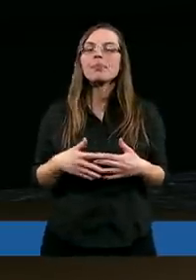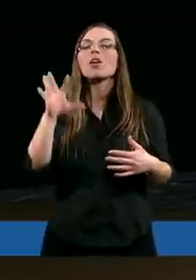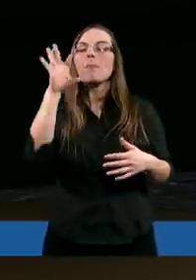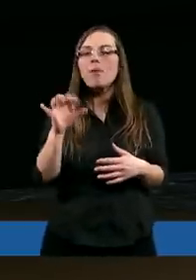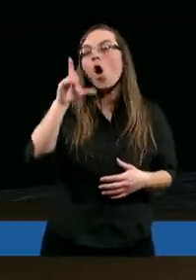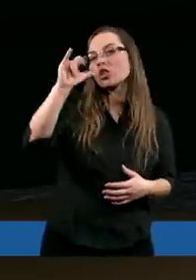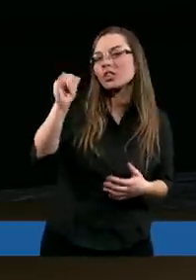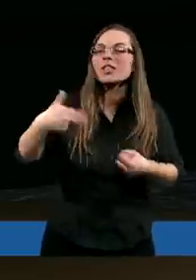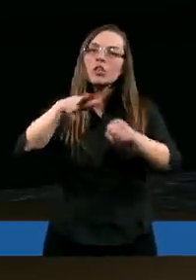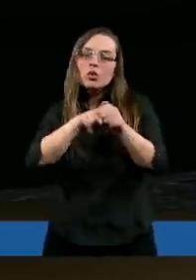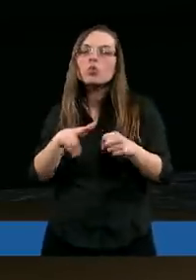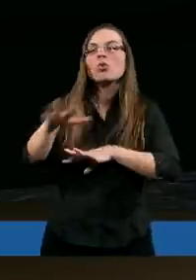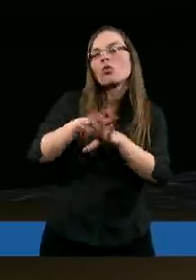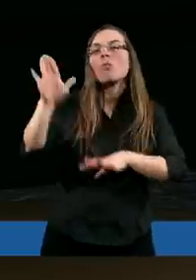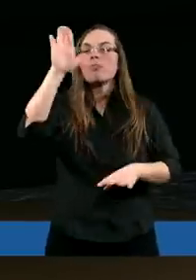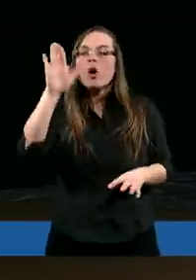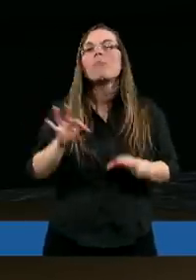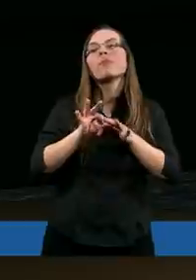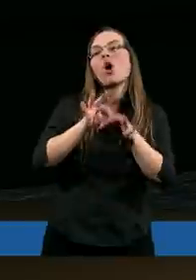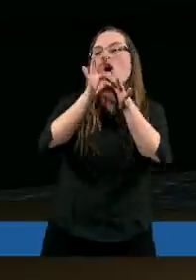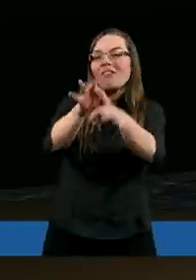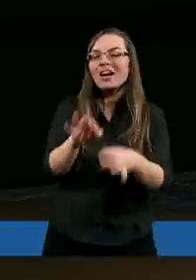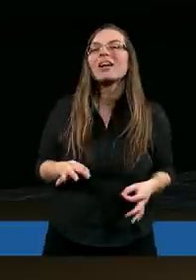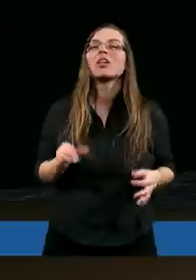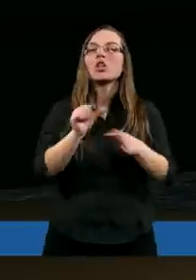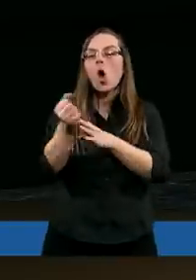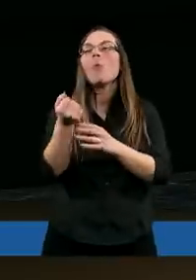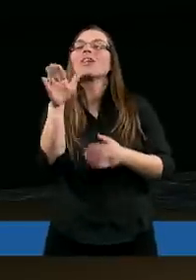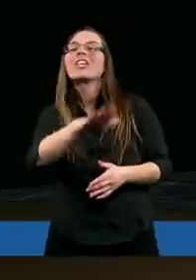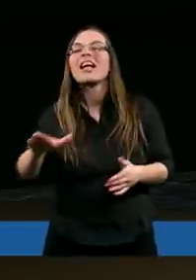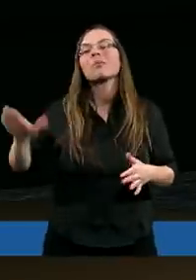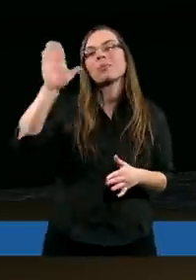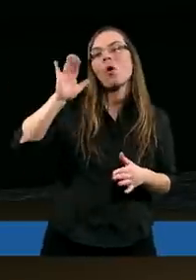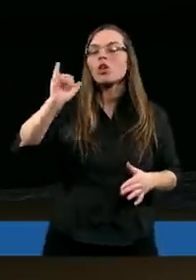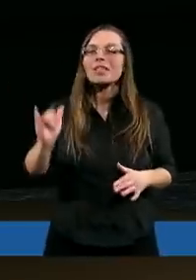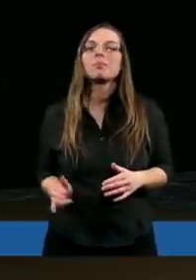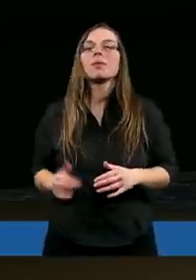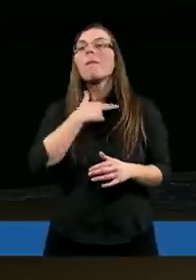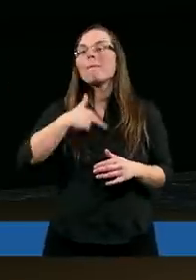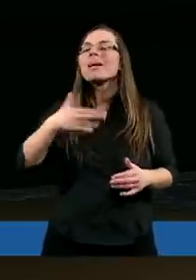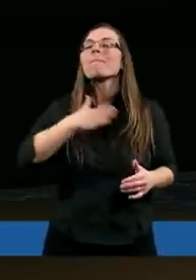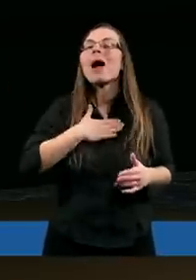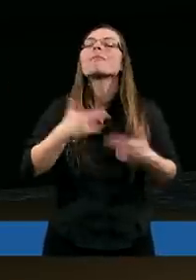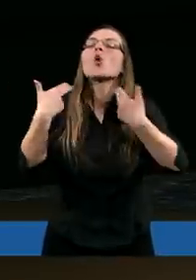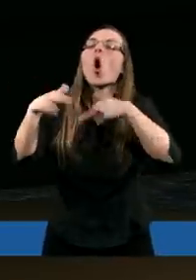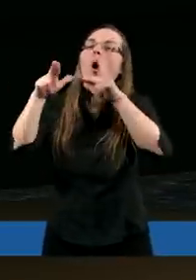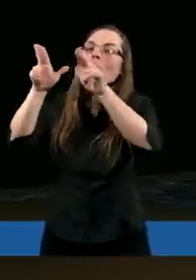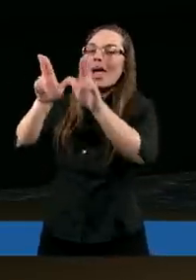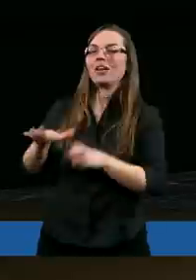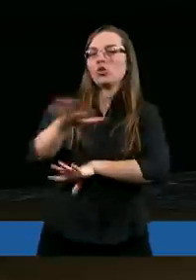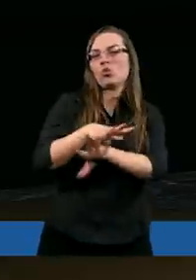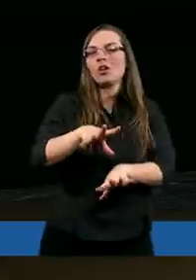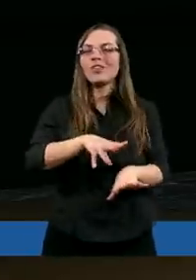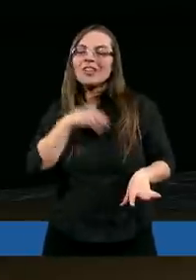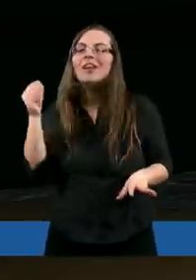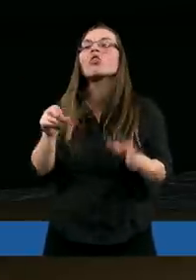Bo ci, których Duch Boży prowadzi, są dziećmi Bożymi. My mamy się oddać Duchowi Świętemu